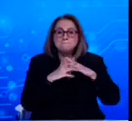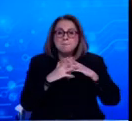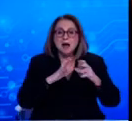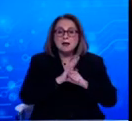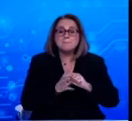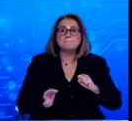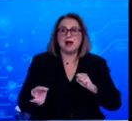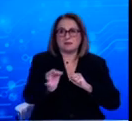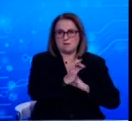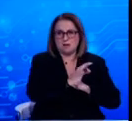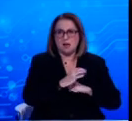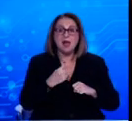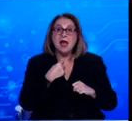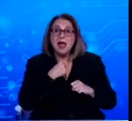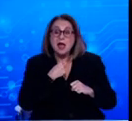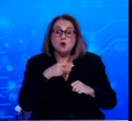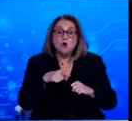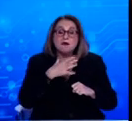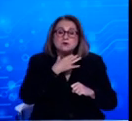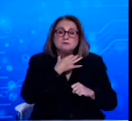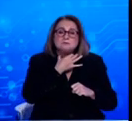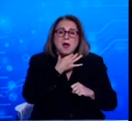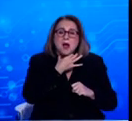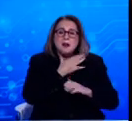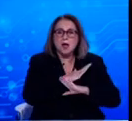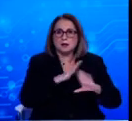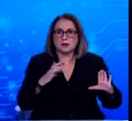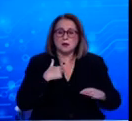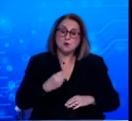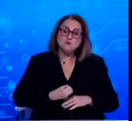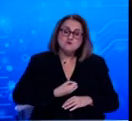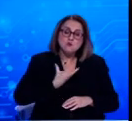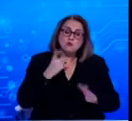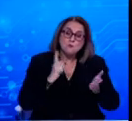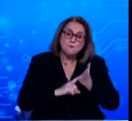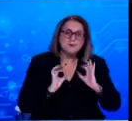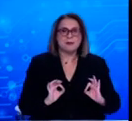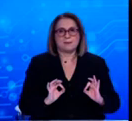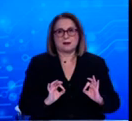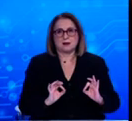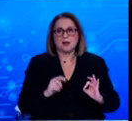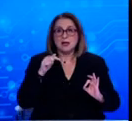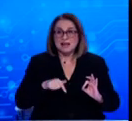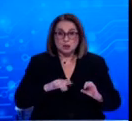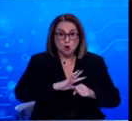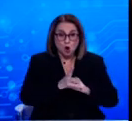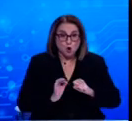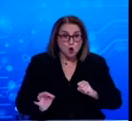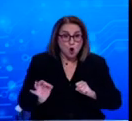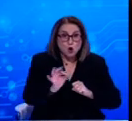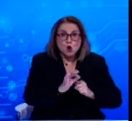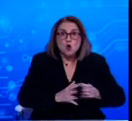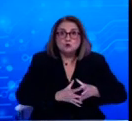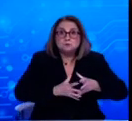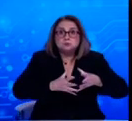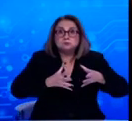θόρο χρέος μου, αλλά και έτσι το αισθάνομαι. Και γιατί μπροστά στη νέα έξαρση του κορονοϊού έχω την ίδια πίστη στις